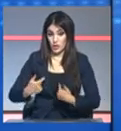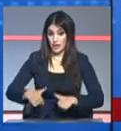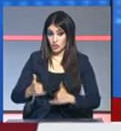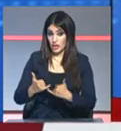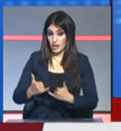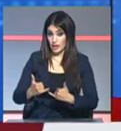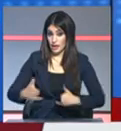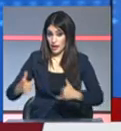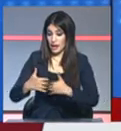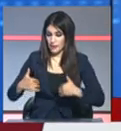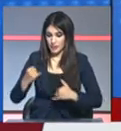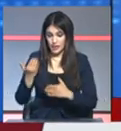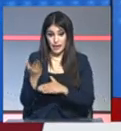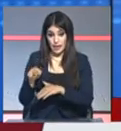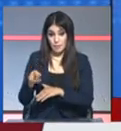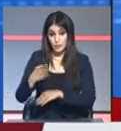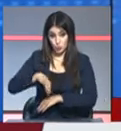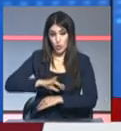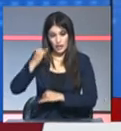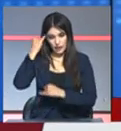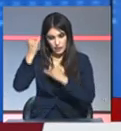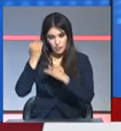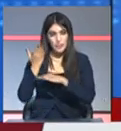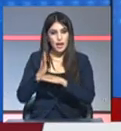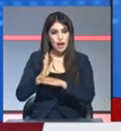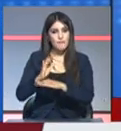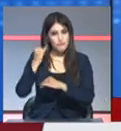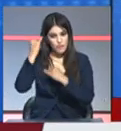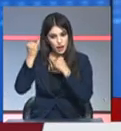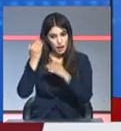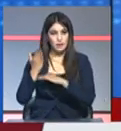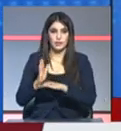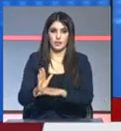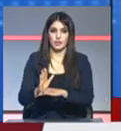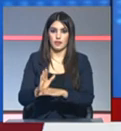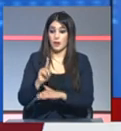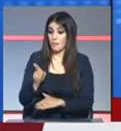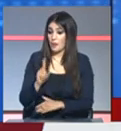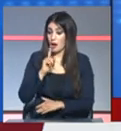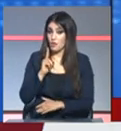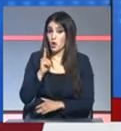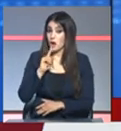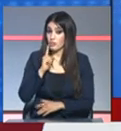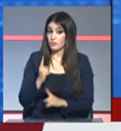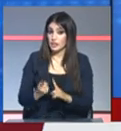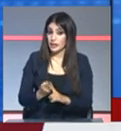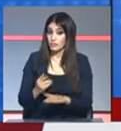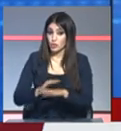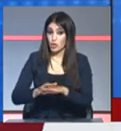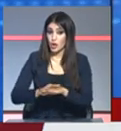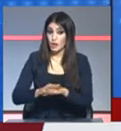اه المقترحات انا متاكد اللي بيكونوا في اكثر تشديد فيه معناها اه حكايه